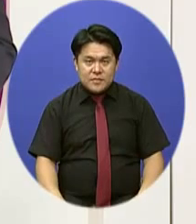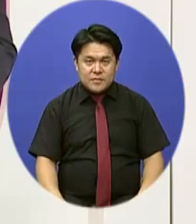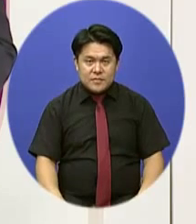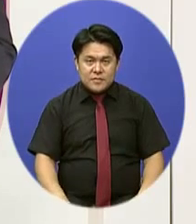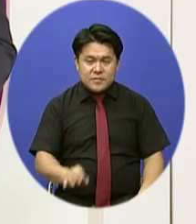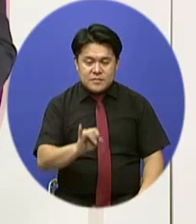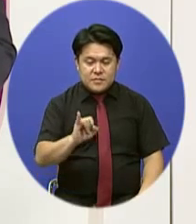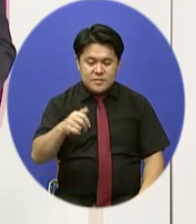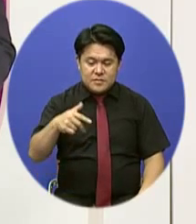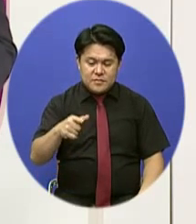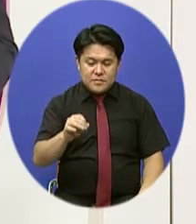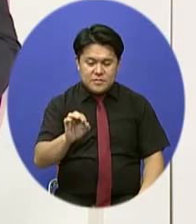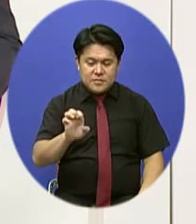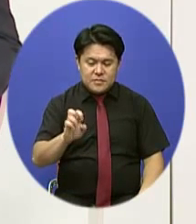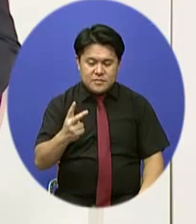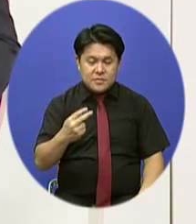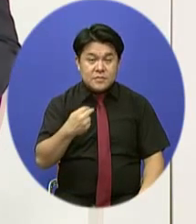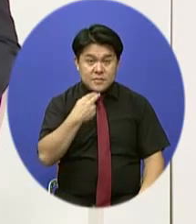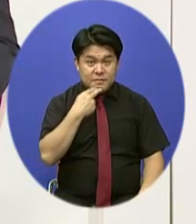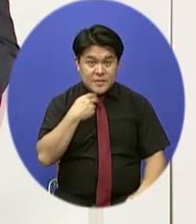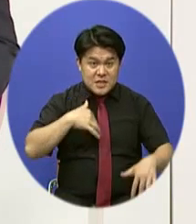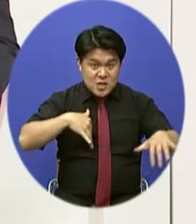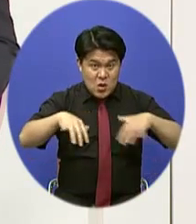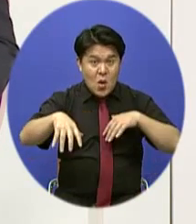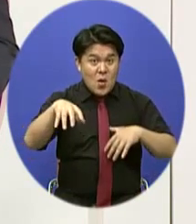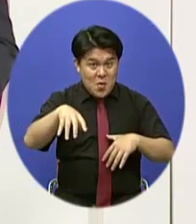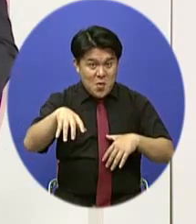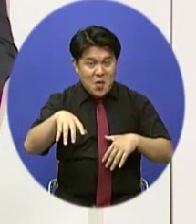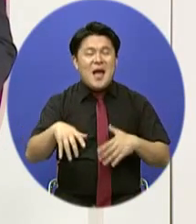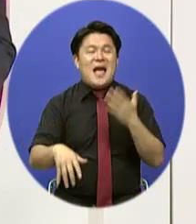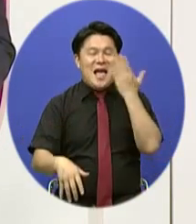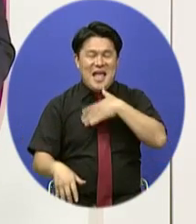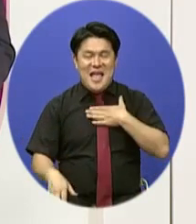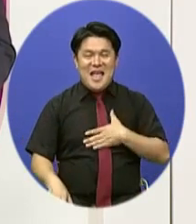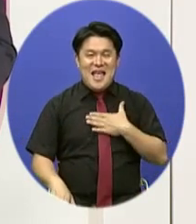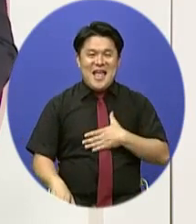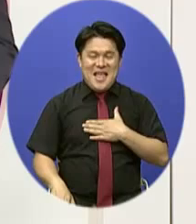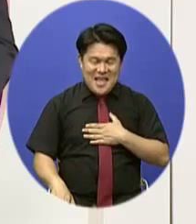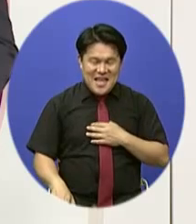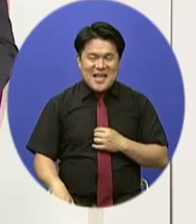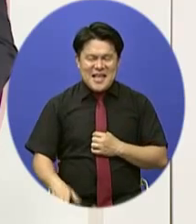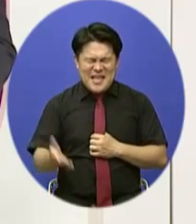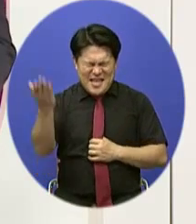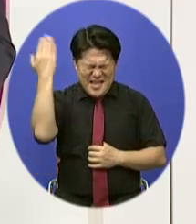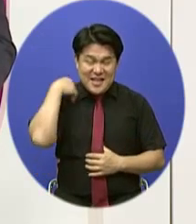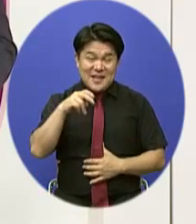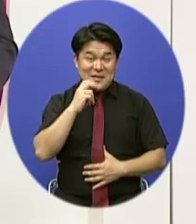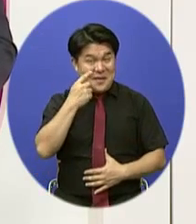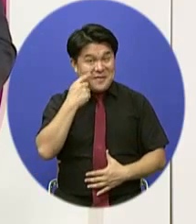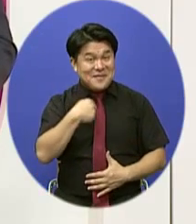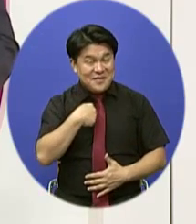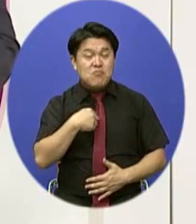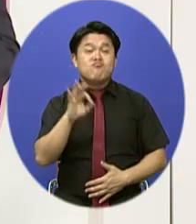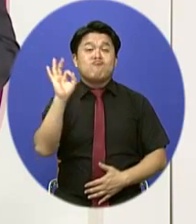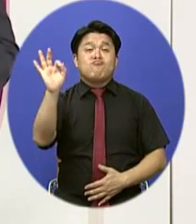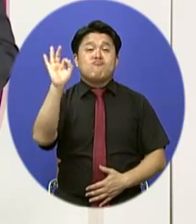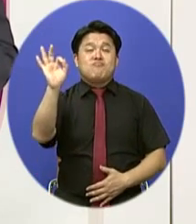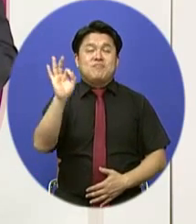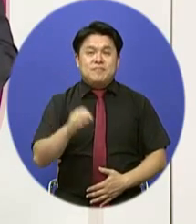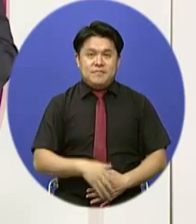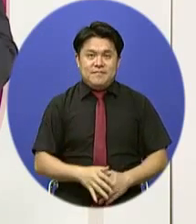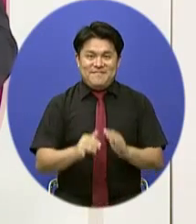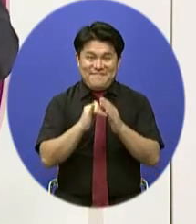이정표 없는 거리라고 이정표 없는 거리 좋죠. 아, 이정표 예. 없는 거리요? 네. 예, 좀 뭐 예 오래된 노래를 다 불러보려고요. 네, 좋습니다. 그래요. 자